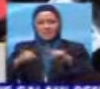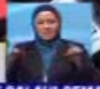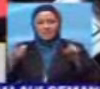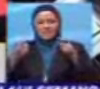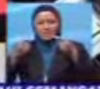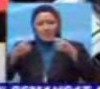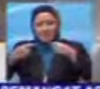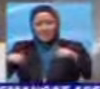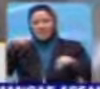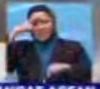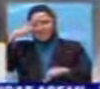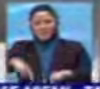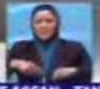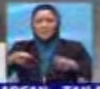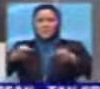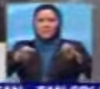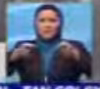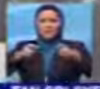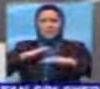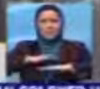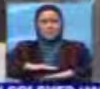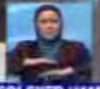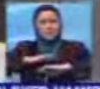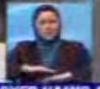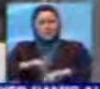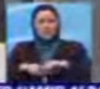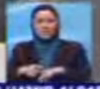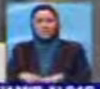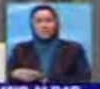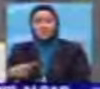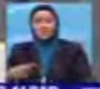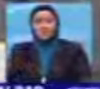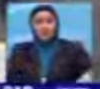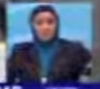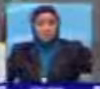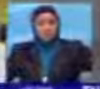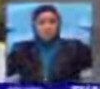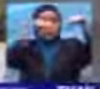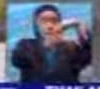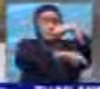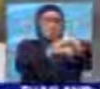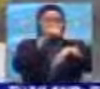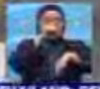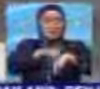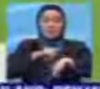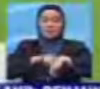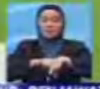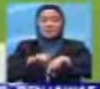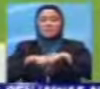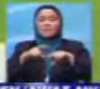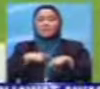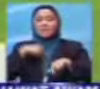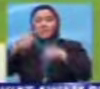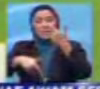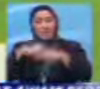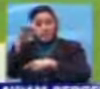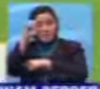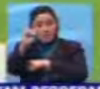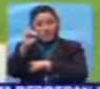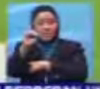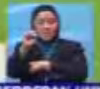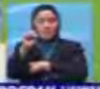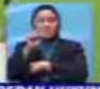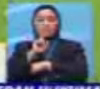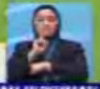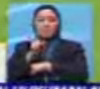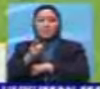cuba coolkan. Jaringan Faiz ketika aksi menentang Pahang dalam saingan Liga Super dicalonkan sebagai antara jaringan